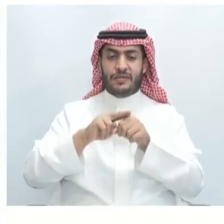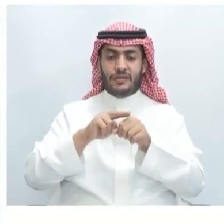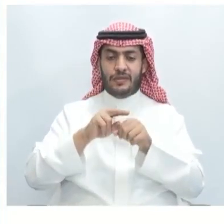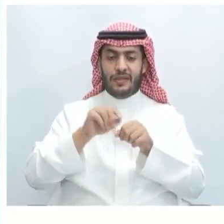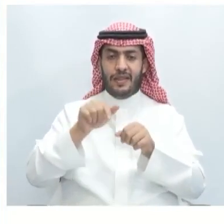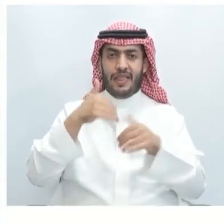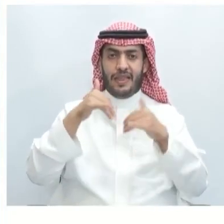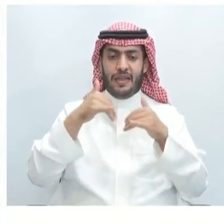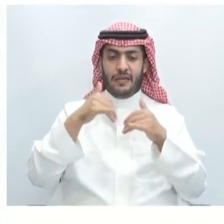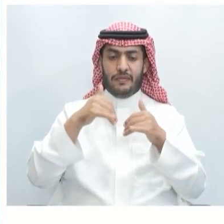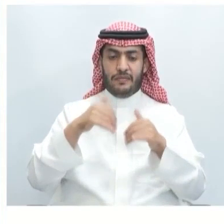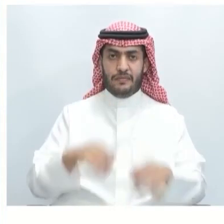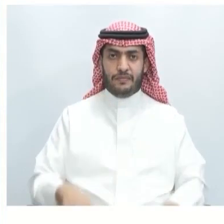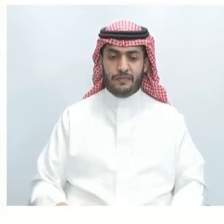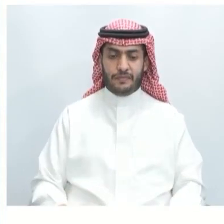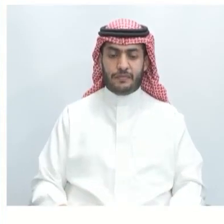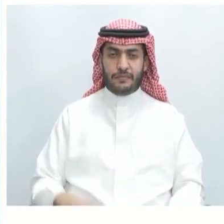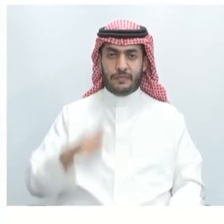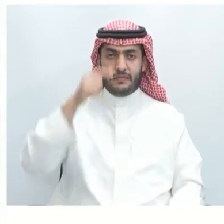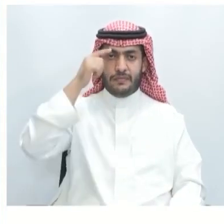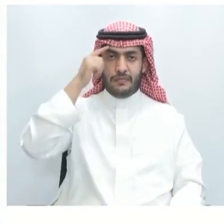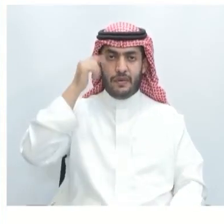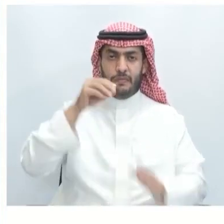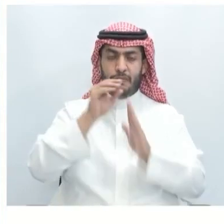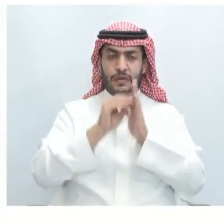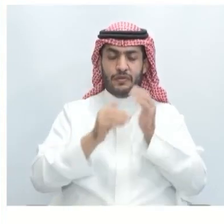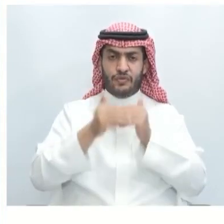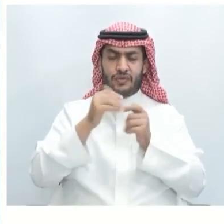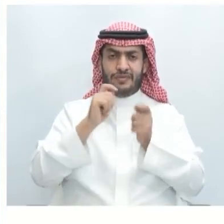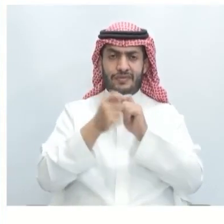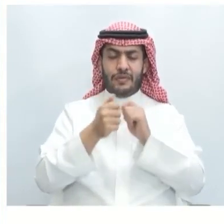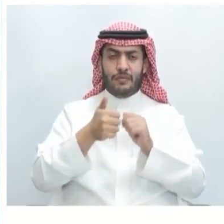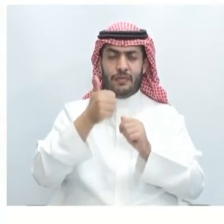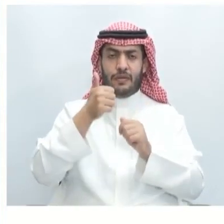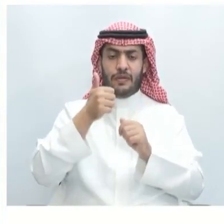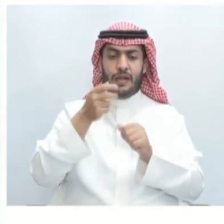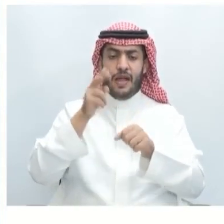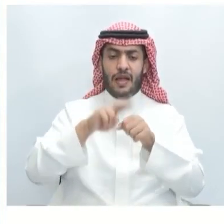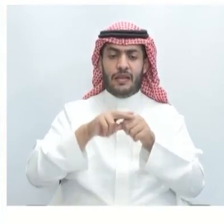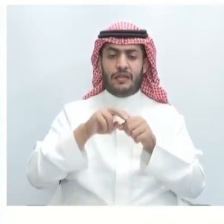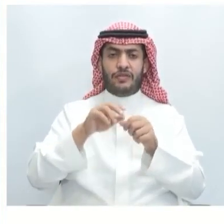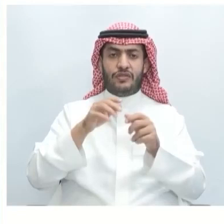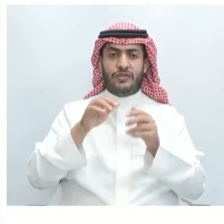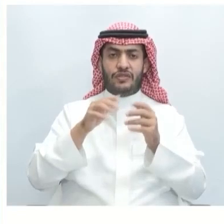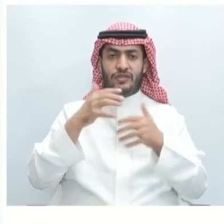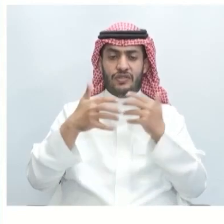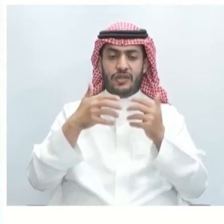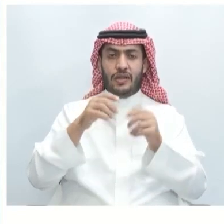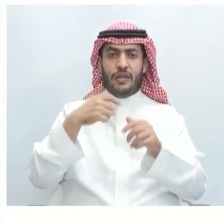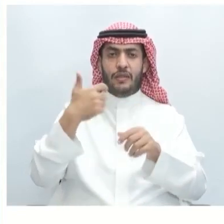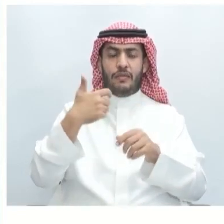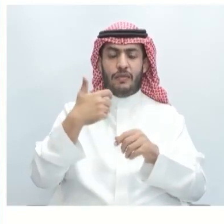الاداه اذا كان لدينا بيانات جديده او متغيرات نستطيع من خلال اعاده تشغيل اداه سيتغير الملخص